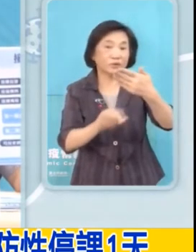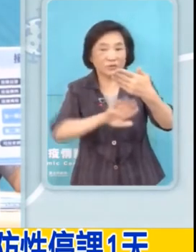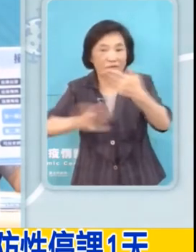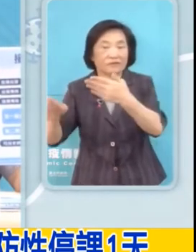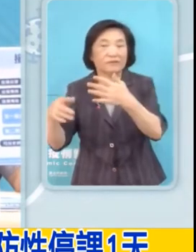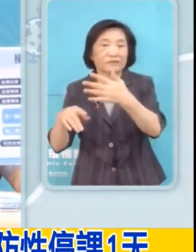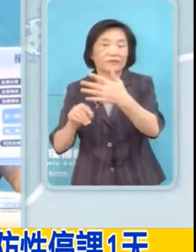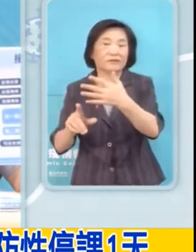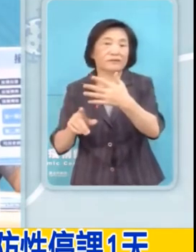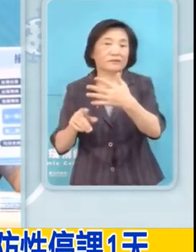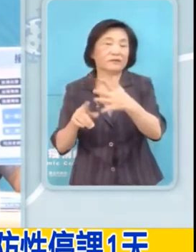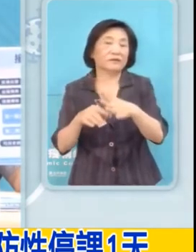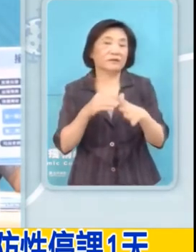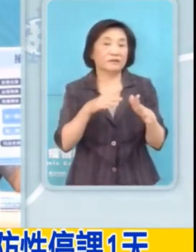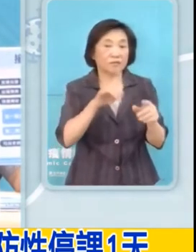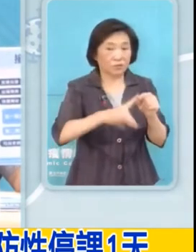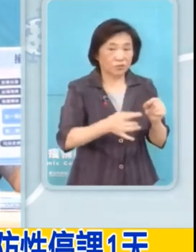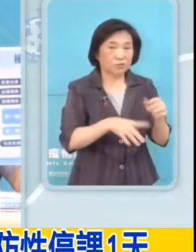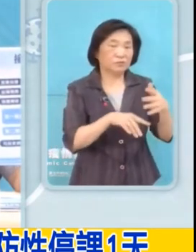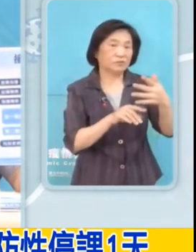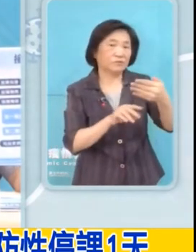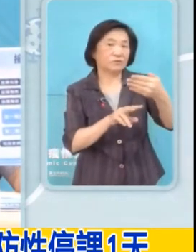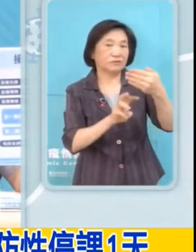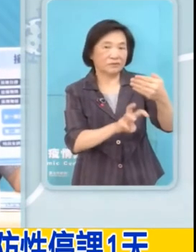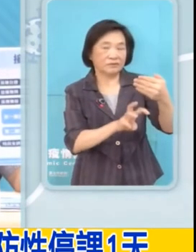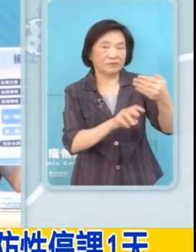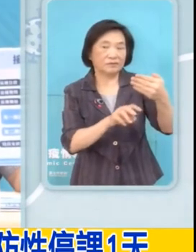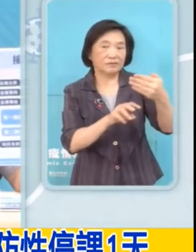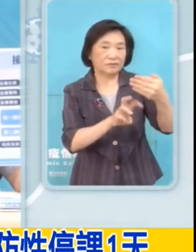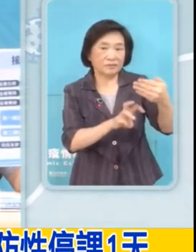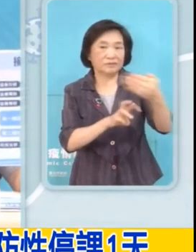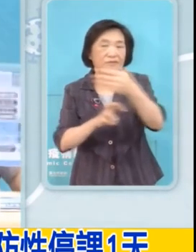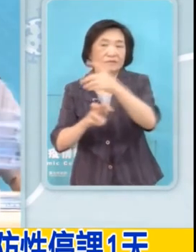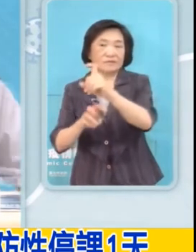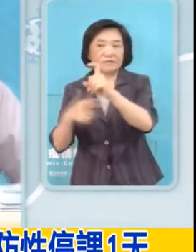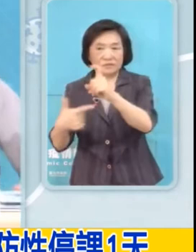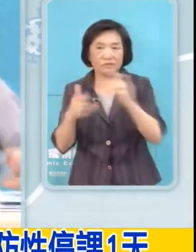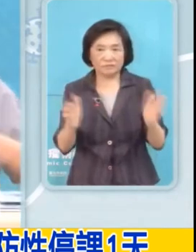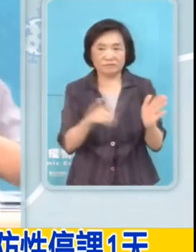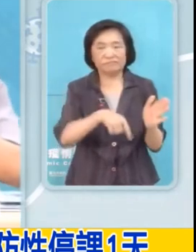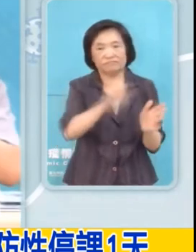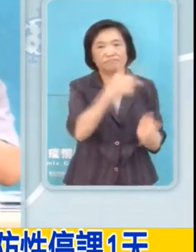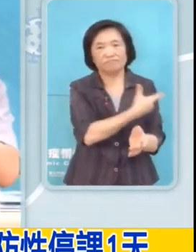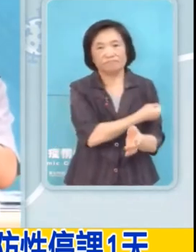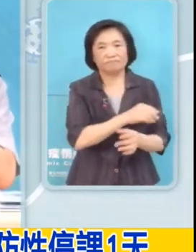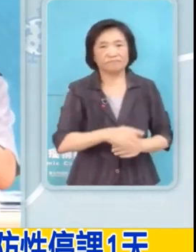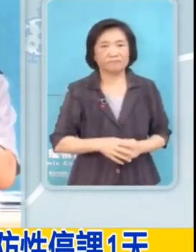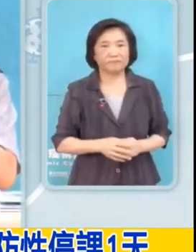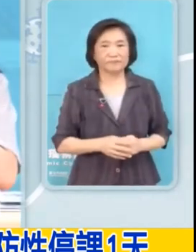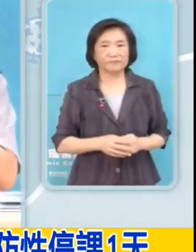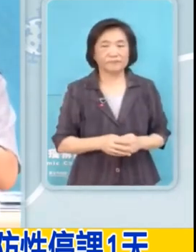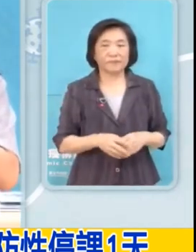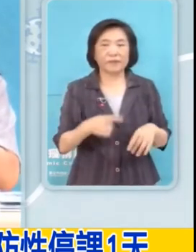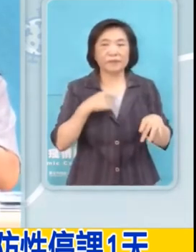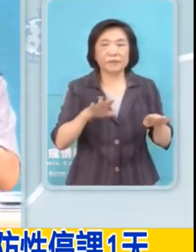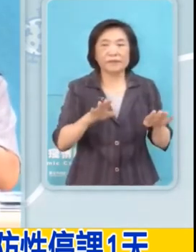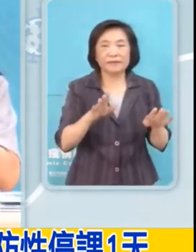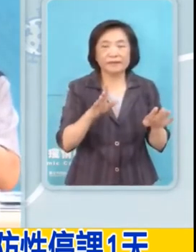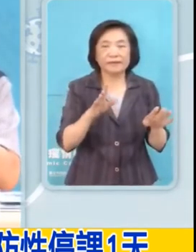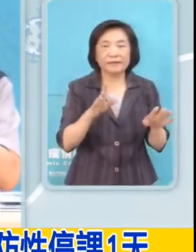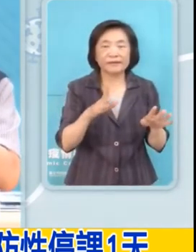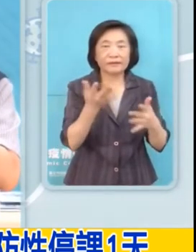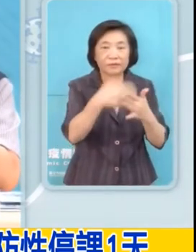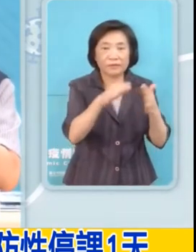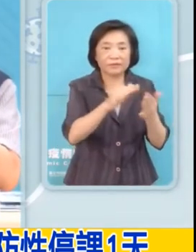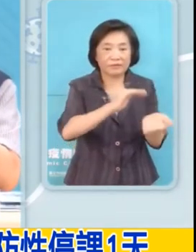是9月30号到10月6号，那所以我们大概还有两个礼拜的时间呢，这两个礼拜的时间是这样。我们会让这个学